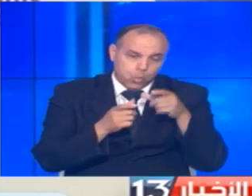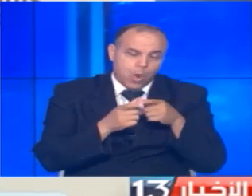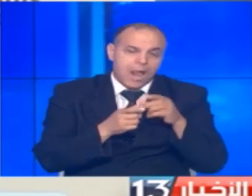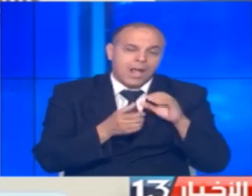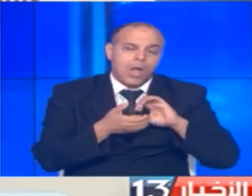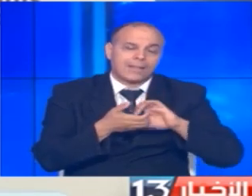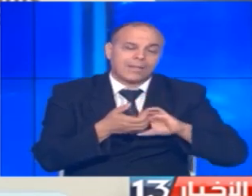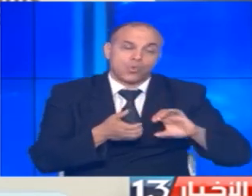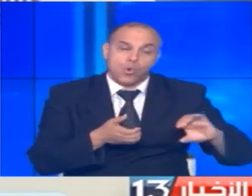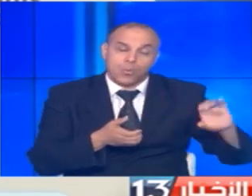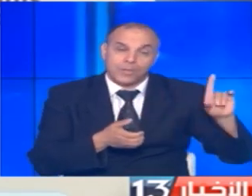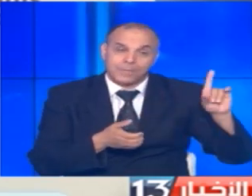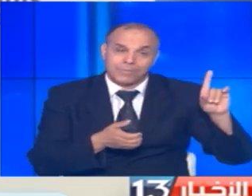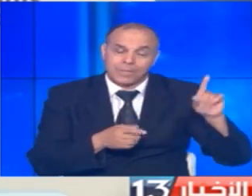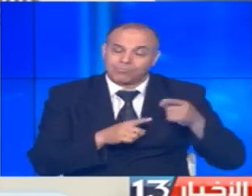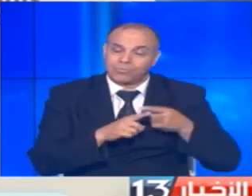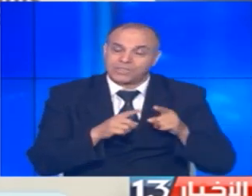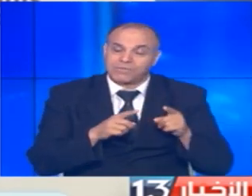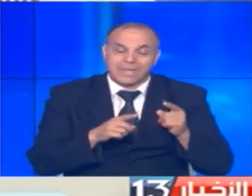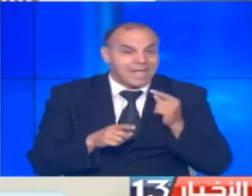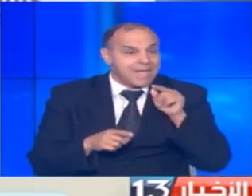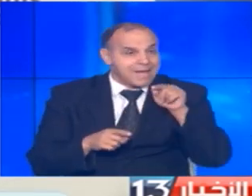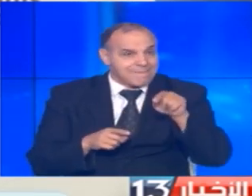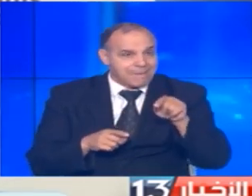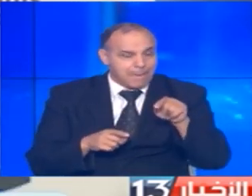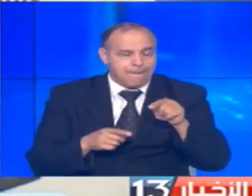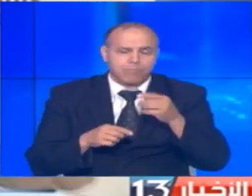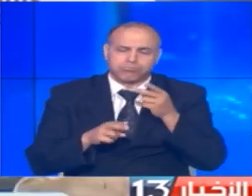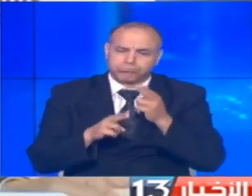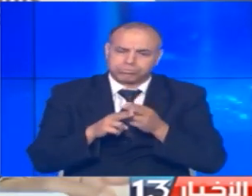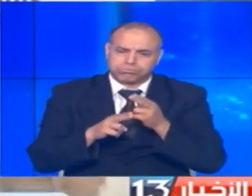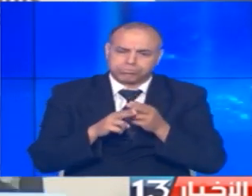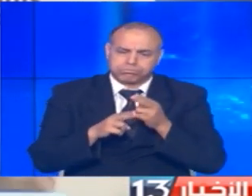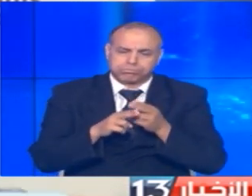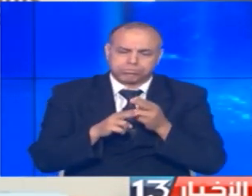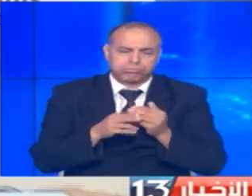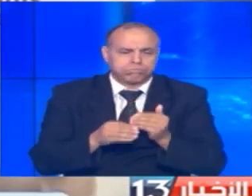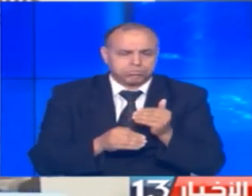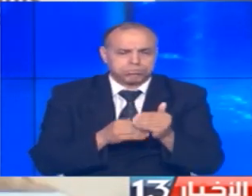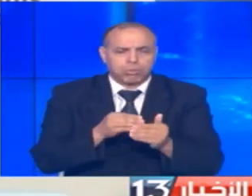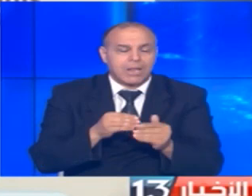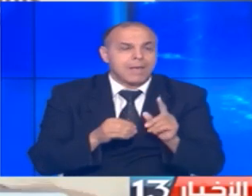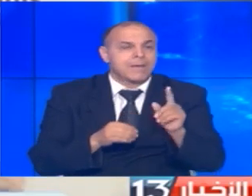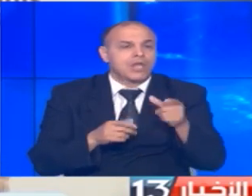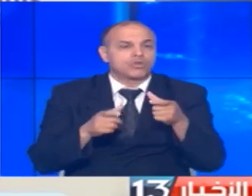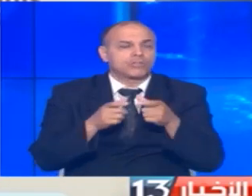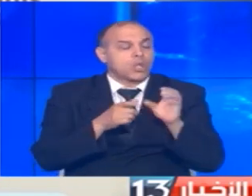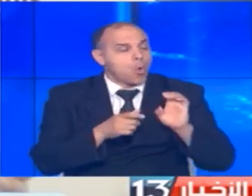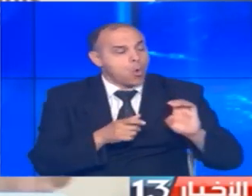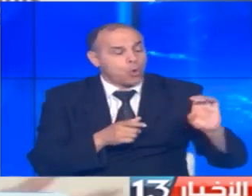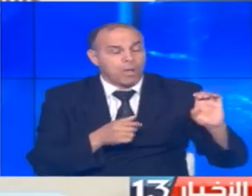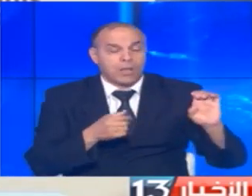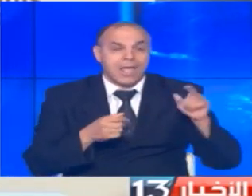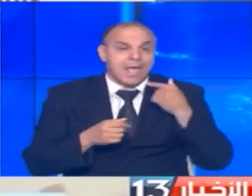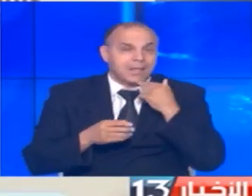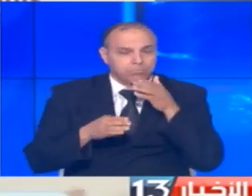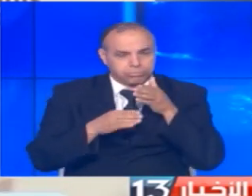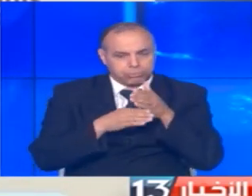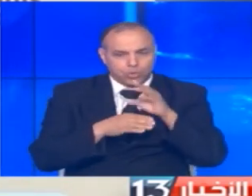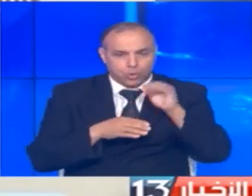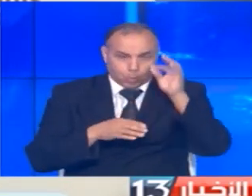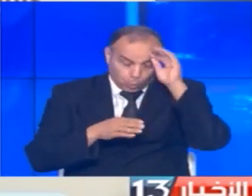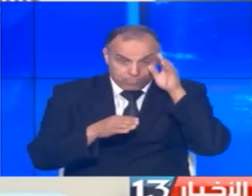ونظيراتها الأوروبية. سيكون هناك عدة سنوات من الانتظار أمام المؤسسات الأوروبية لدخول